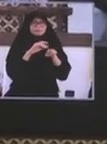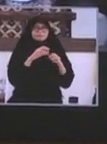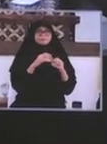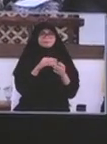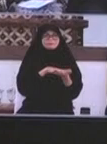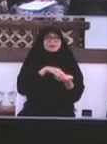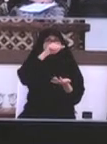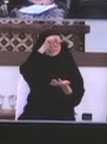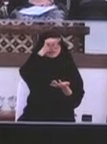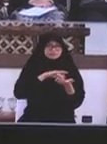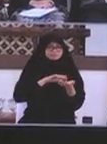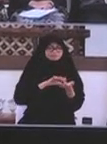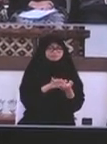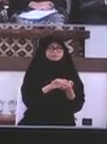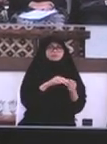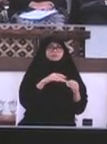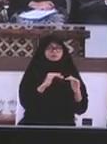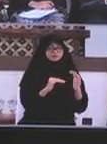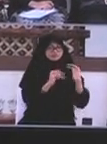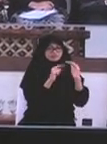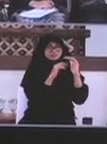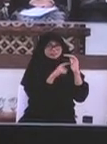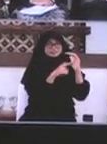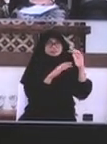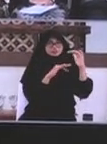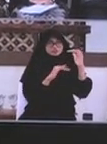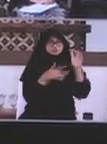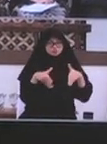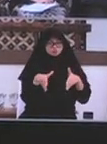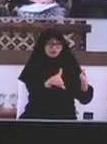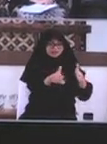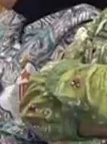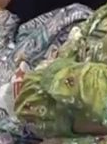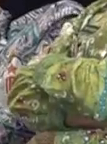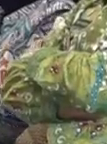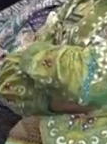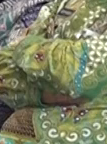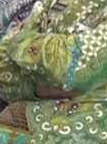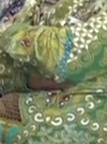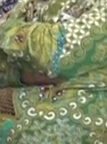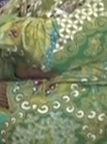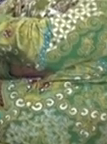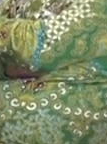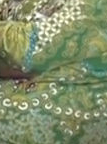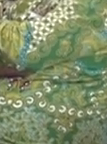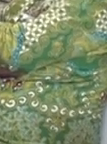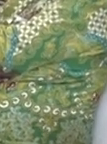hai oh gitu ya